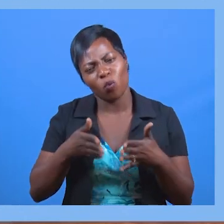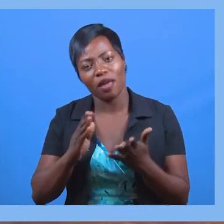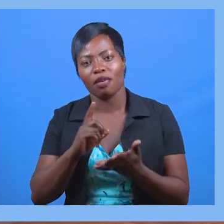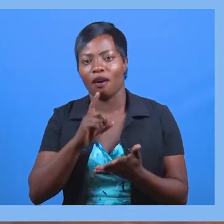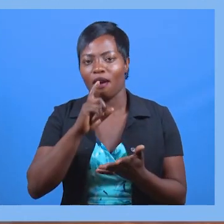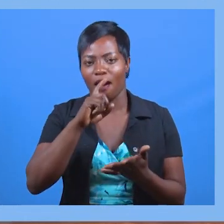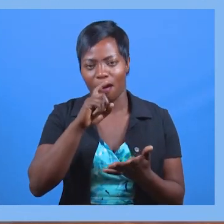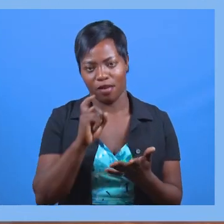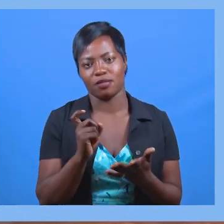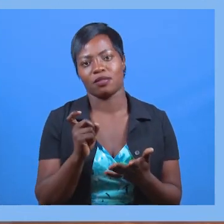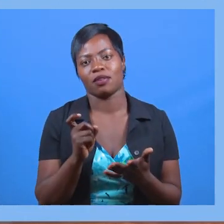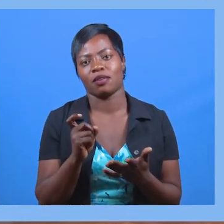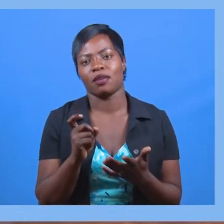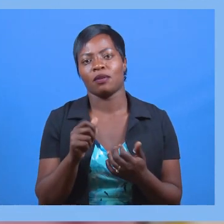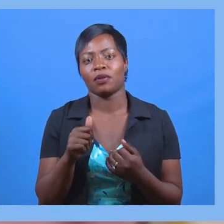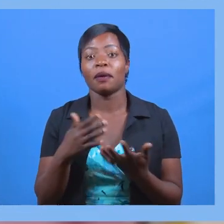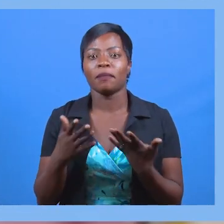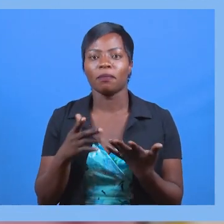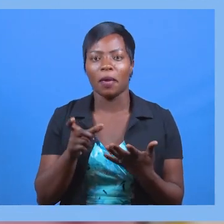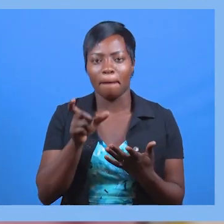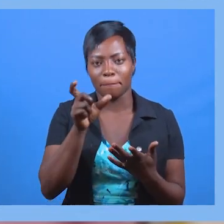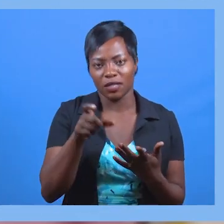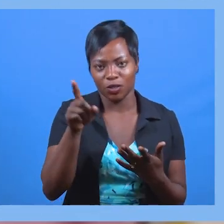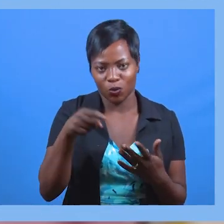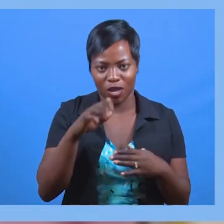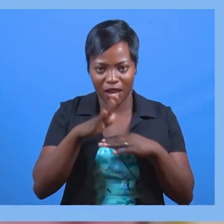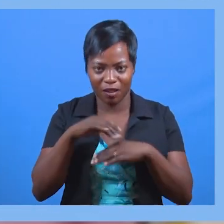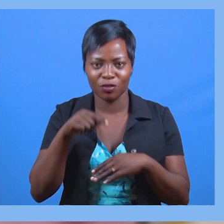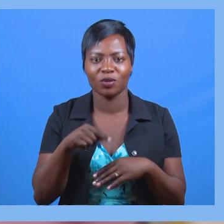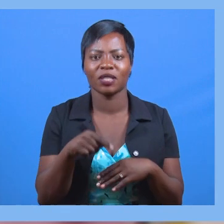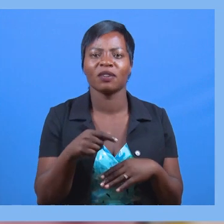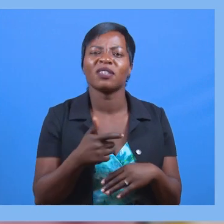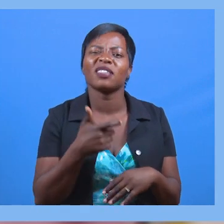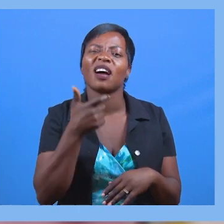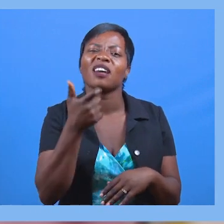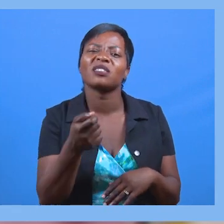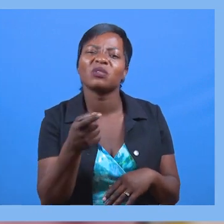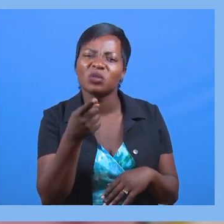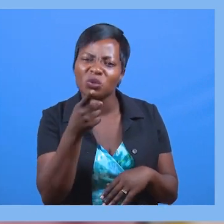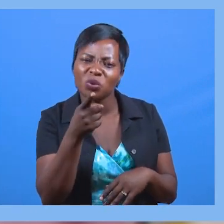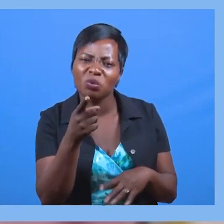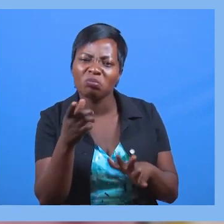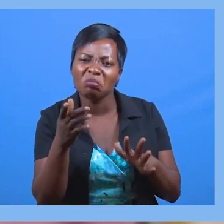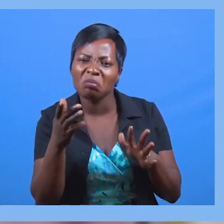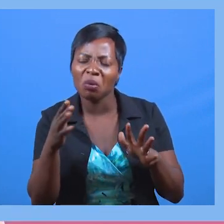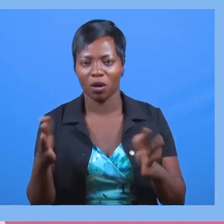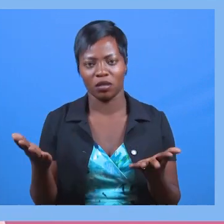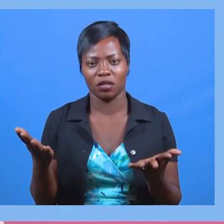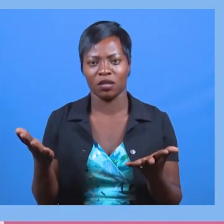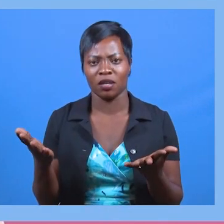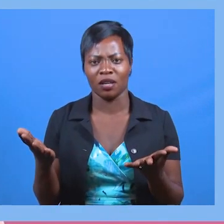Pane pekutoti munhu achangobva kusvika taakutomubvunza kuti saka muri kuenda rini,